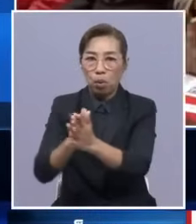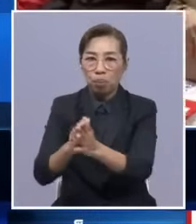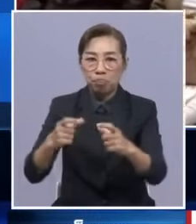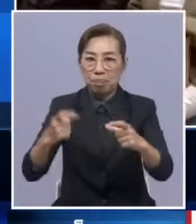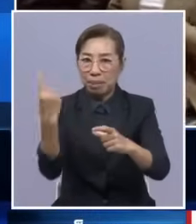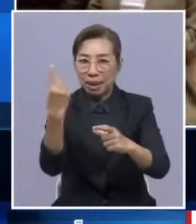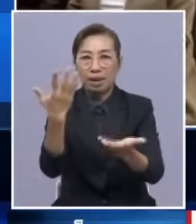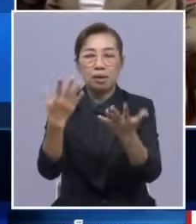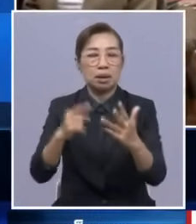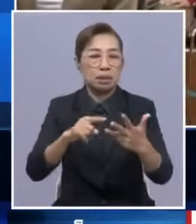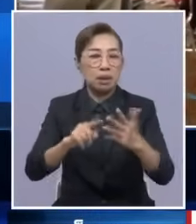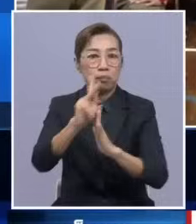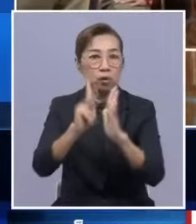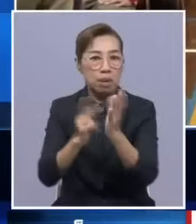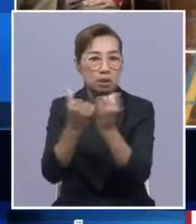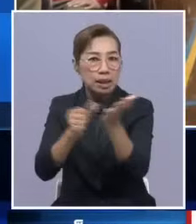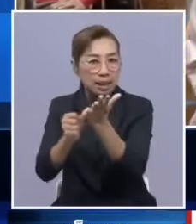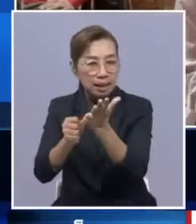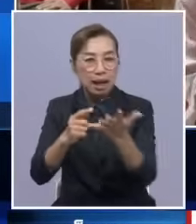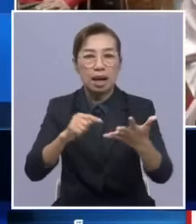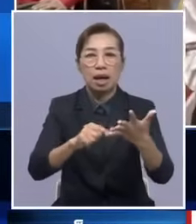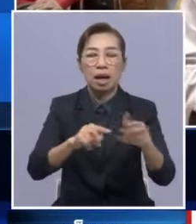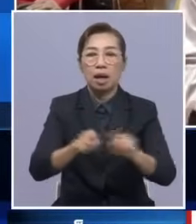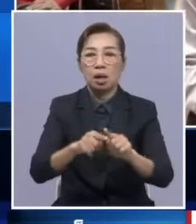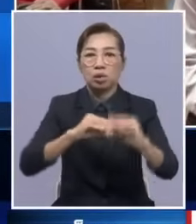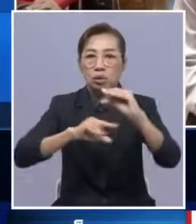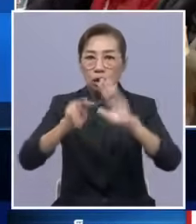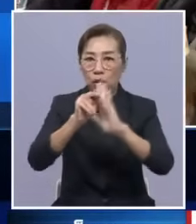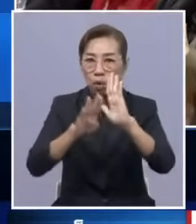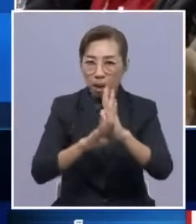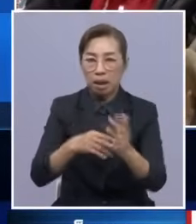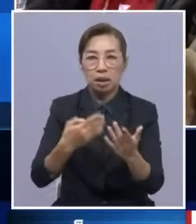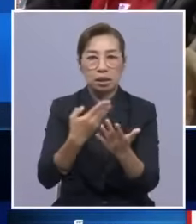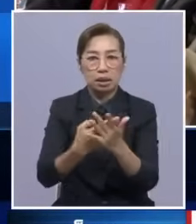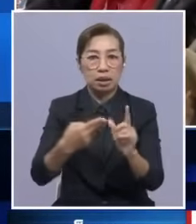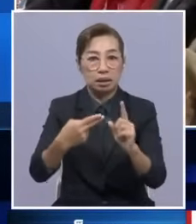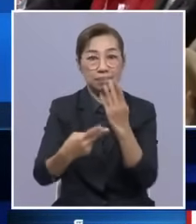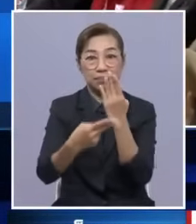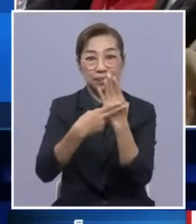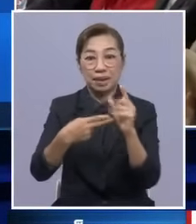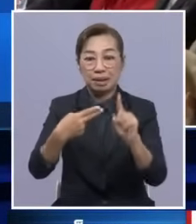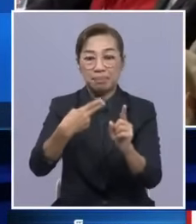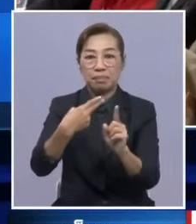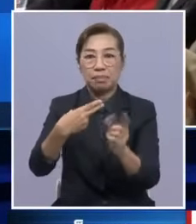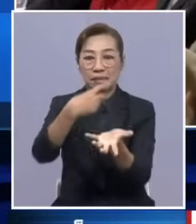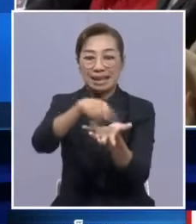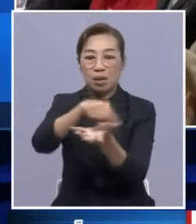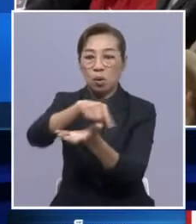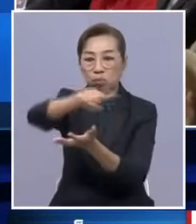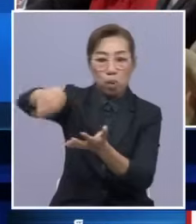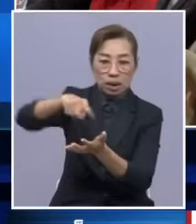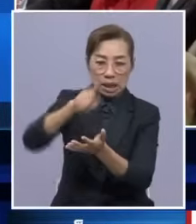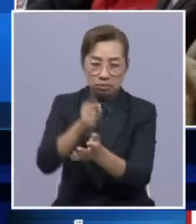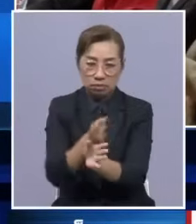ยนะฮะผลักดันนโยบายดิจิทัลวอลเล็ตโอ้โหอันนี้สำคัญจะทำอย่างไรให้สสทุกคนเนี่ยได้เข้าใจตร